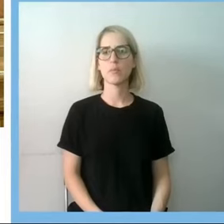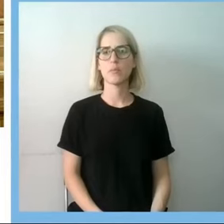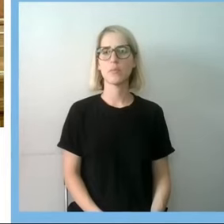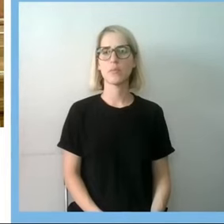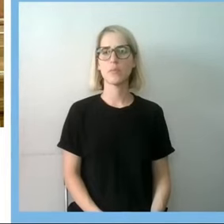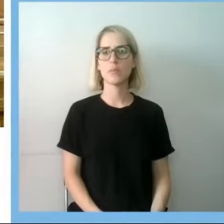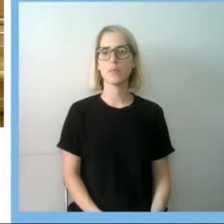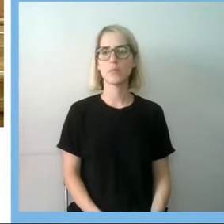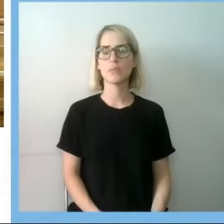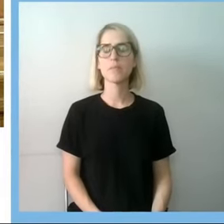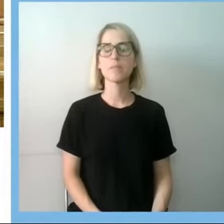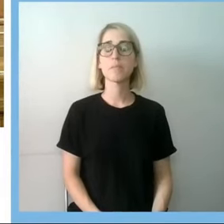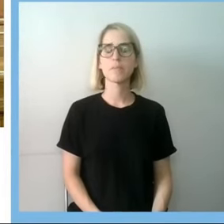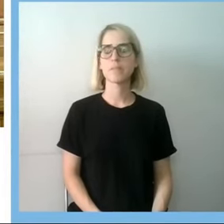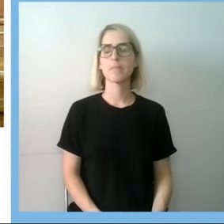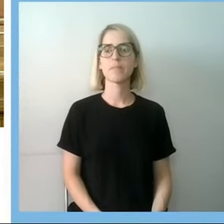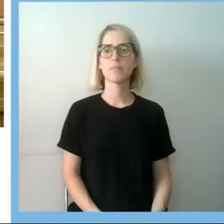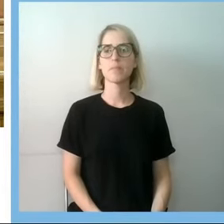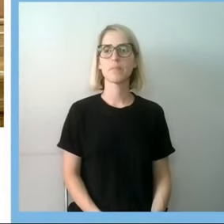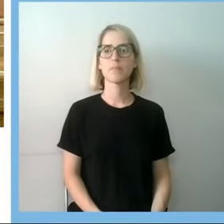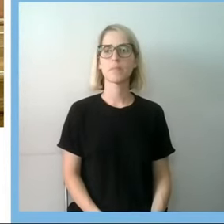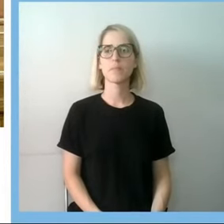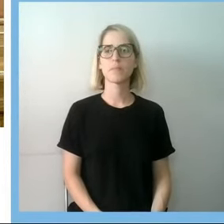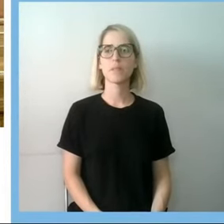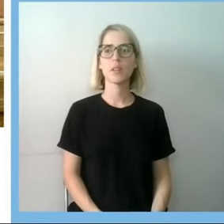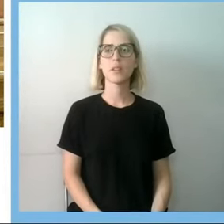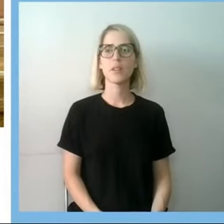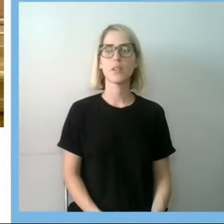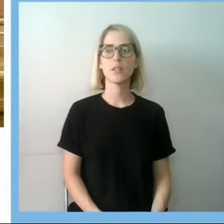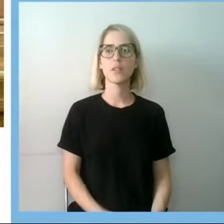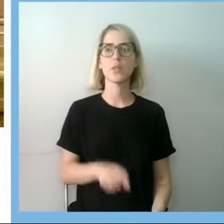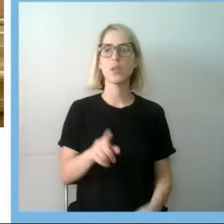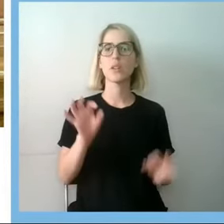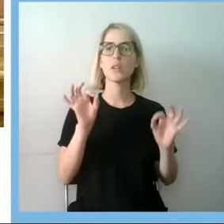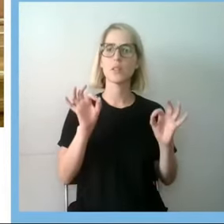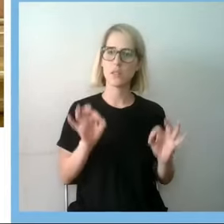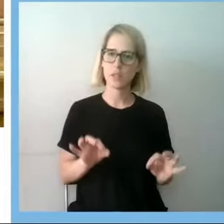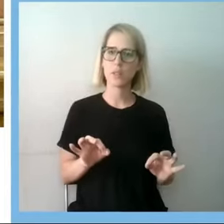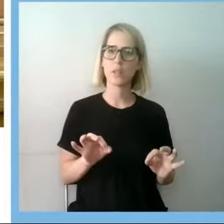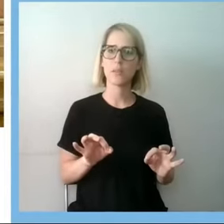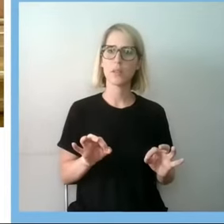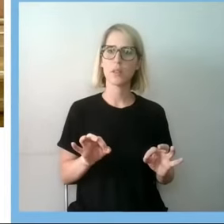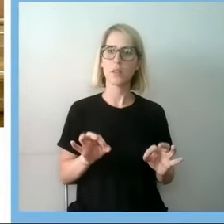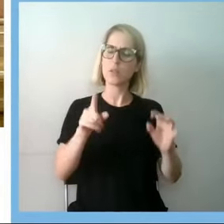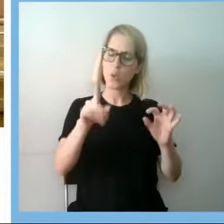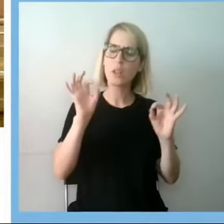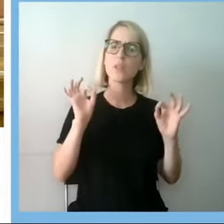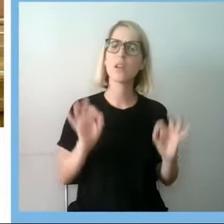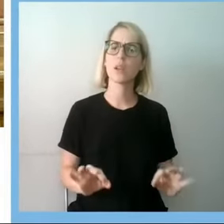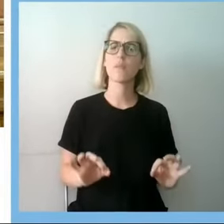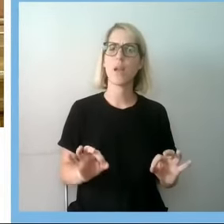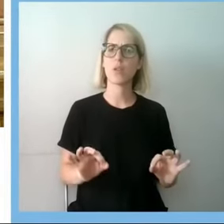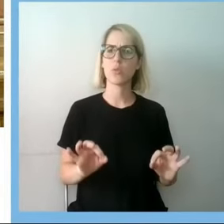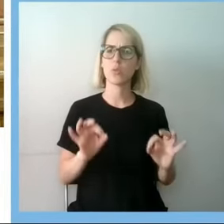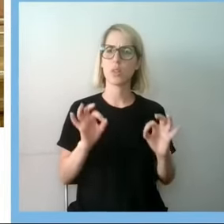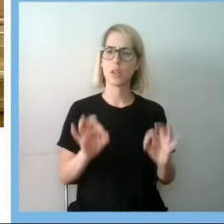Υπάρχουν εικόνες. Πάμε λοιπόν στο συγκεκριμένο, κύριε Γραμματικό Γιάννη. Πάμε στο συγκεκριμένο. Γραμματικό